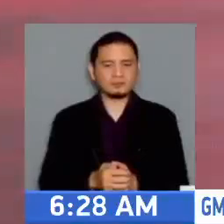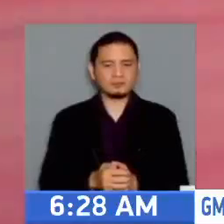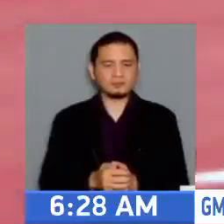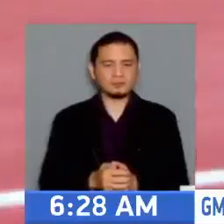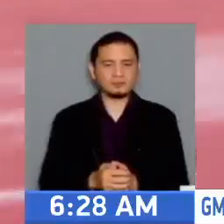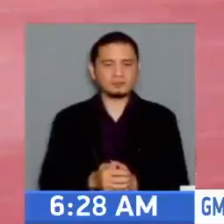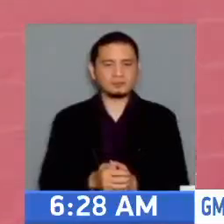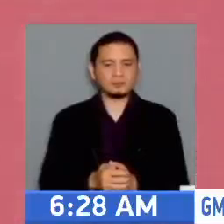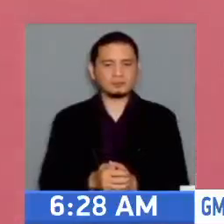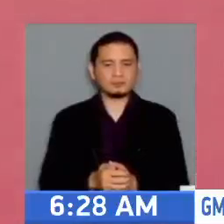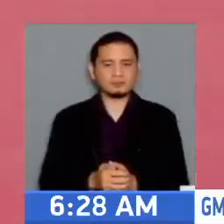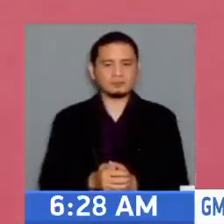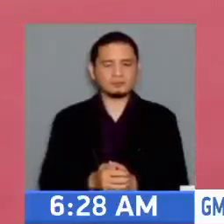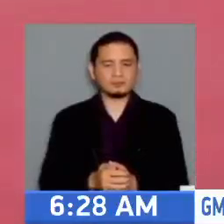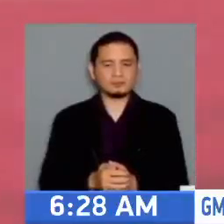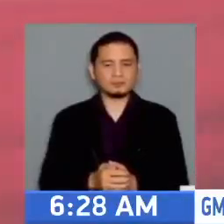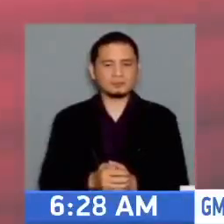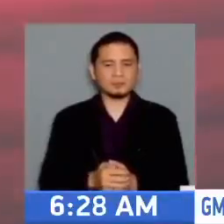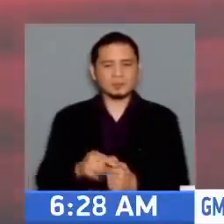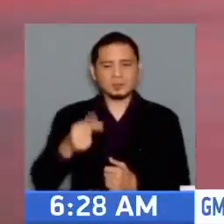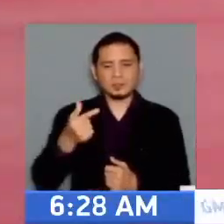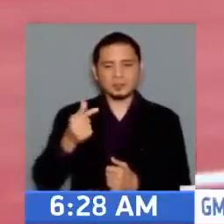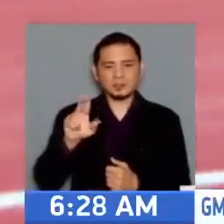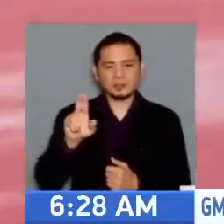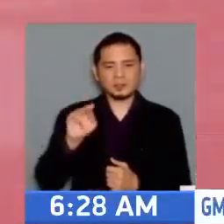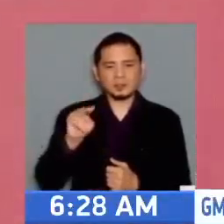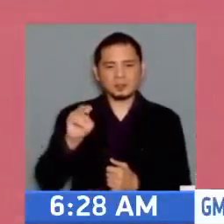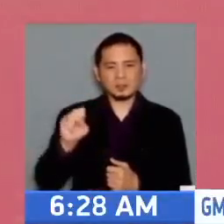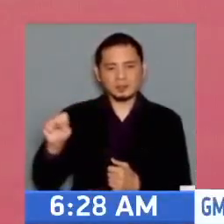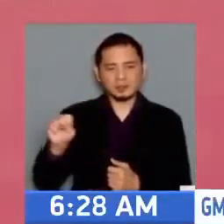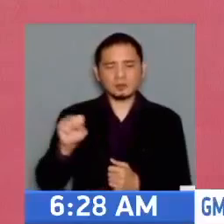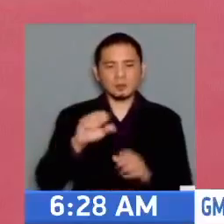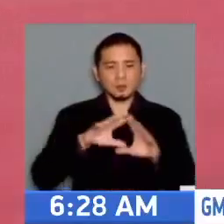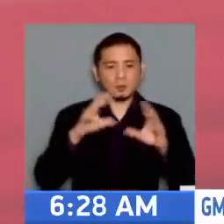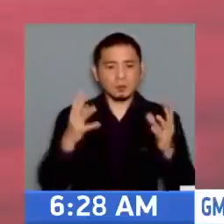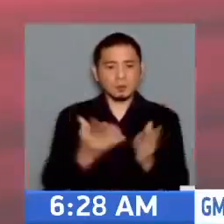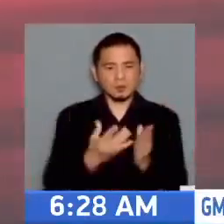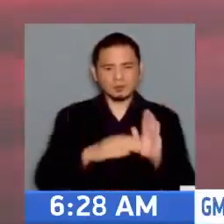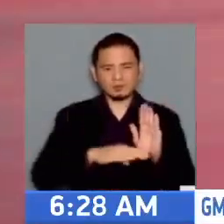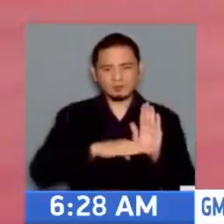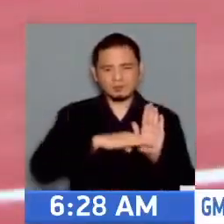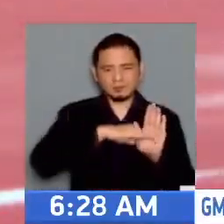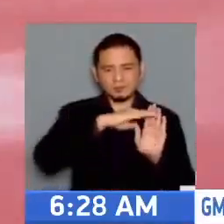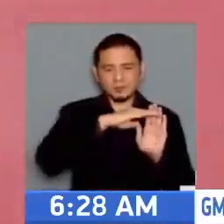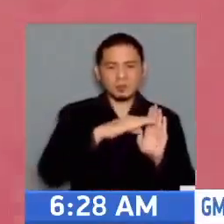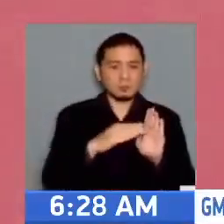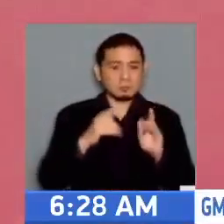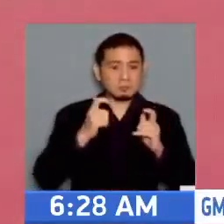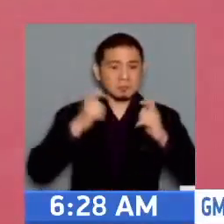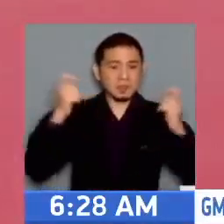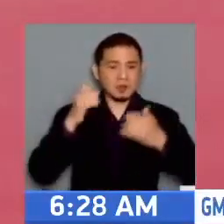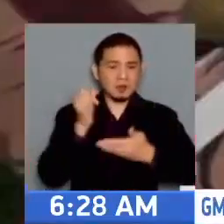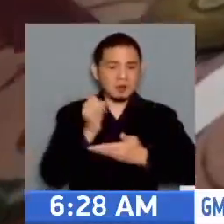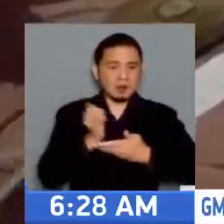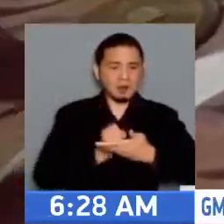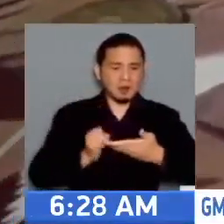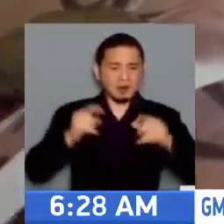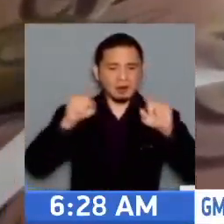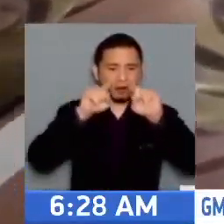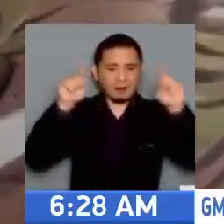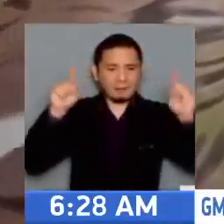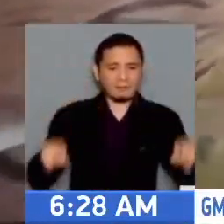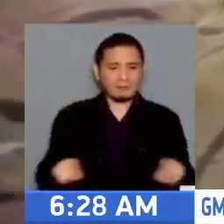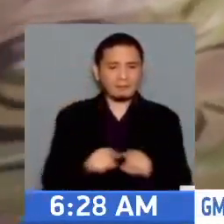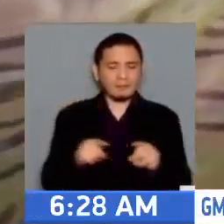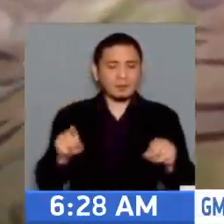Pasok sa Guinness World Records bilang world's largest artwork on canvas, ang obra ng isang artist mula sa Qatar. Ang